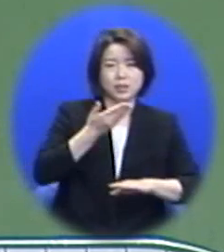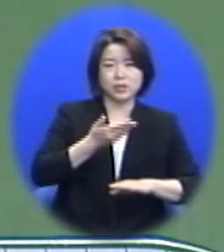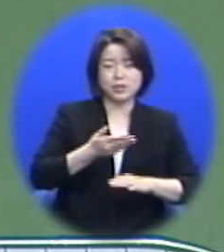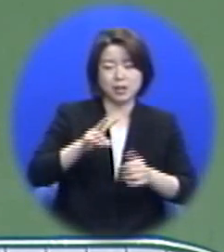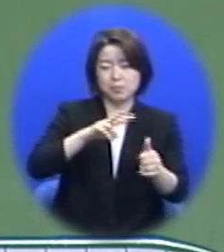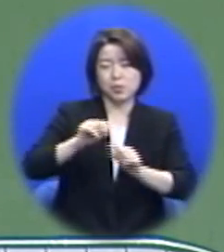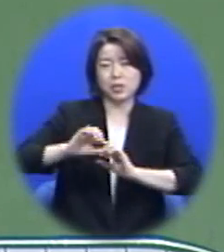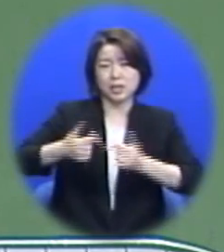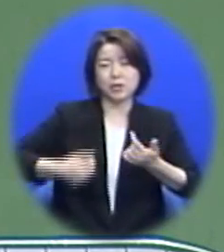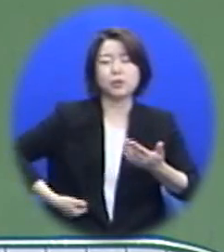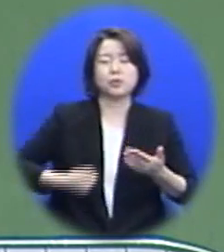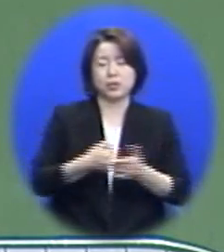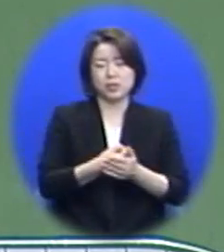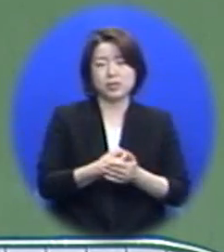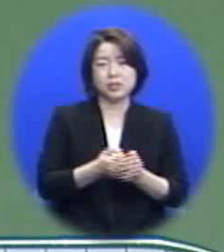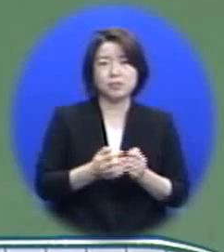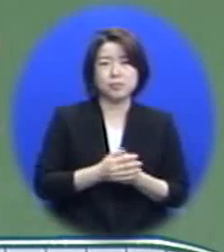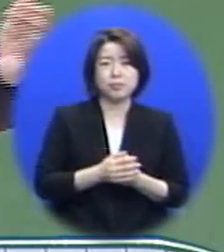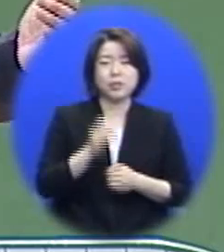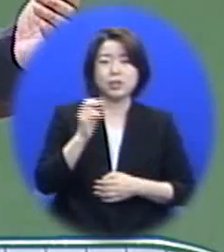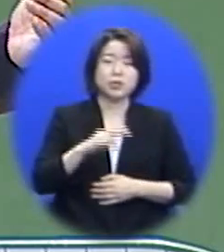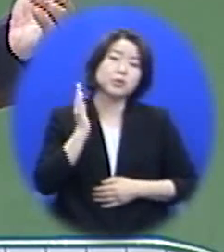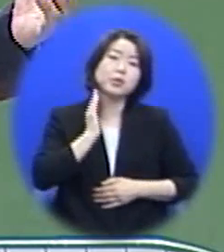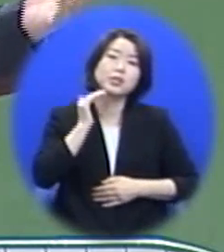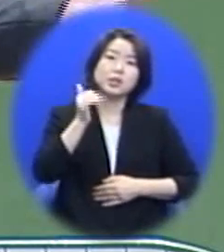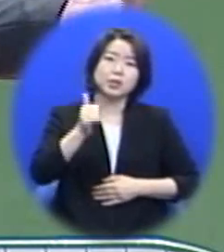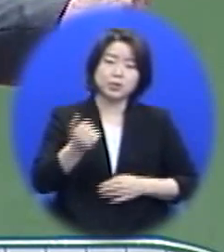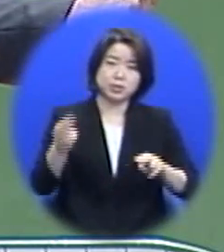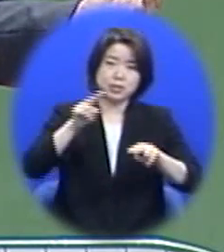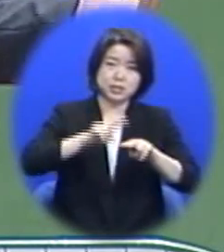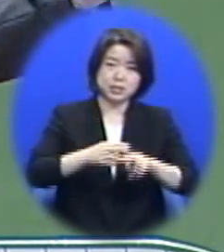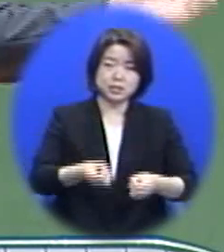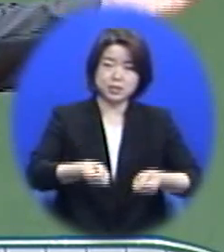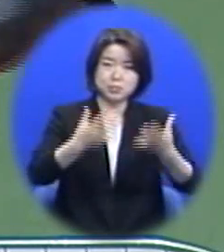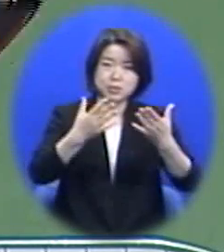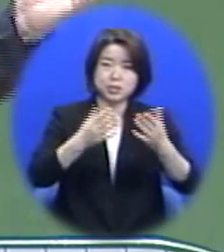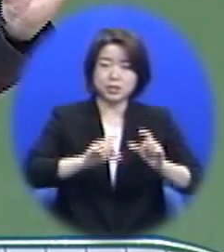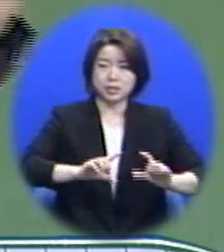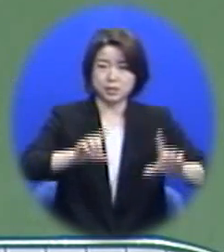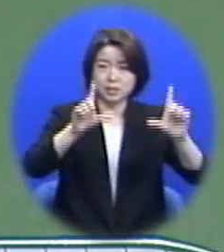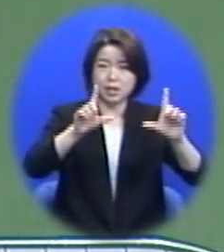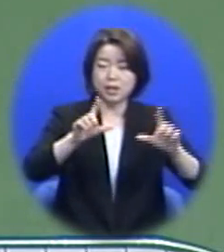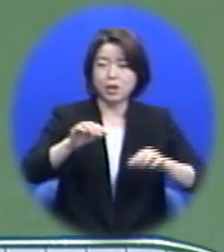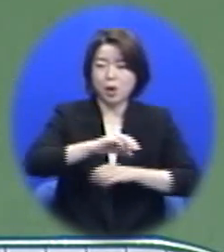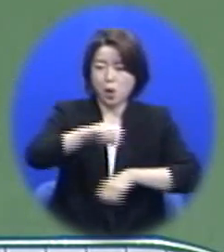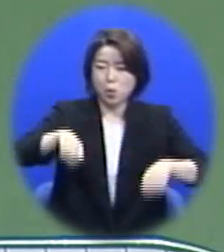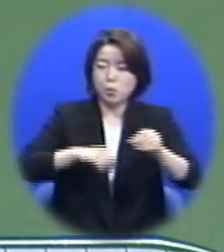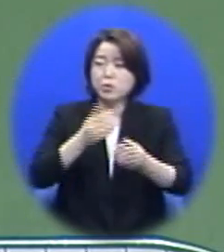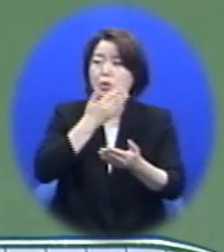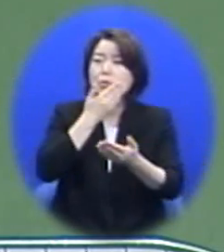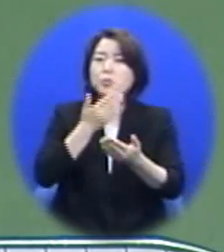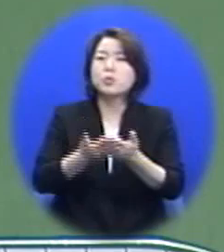않기로 했습니다 그리고 대통령 취임식 날 그들을 오히려 귀빈으로 초청을